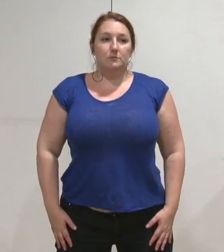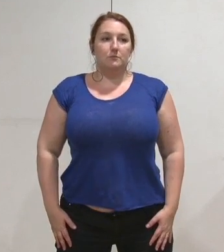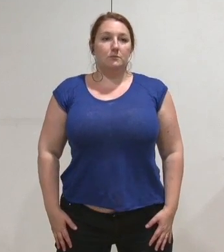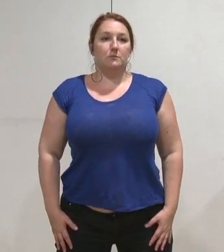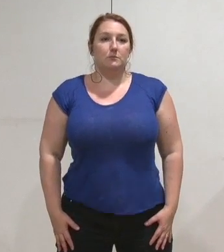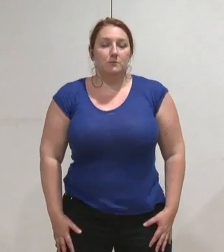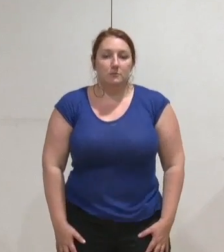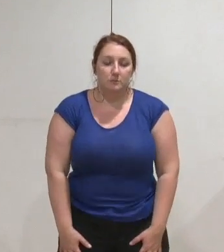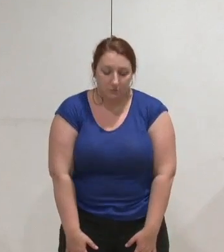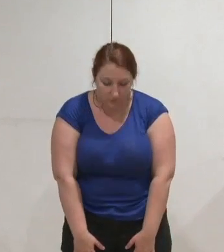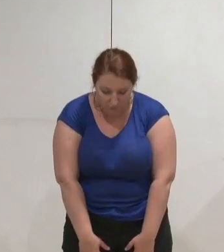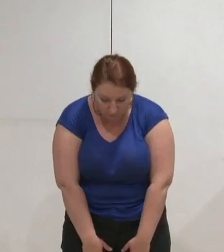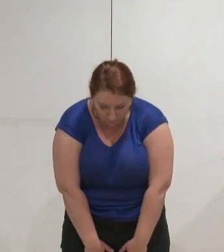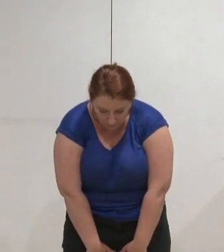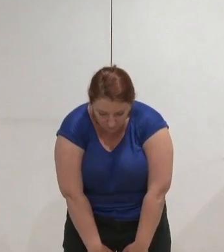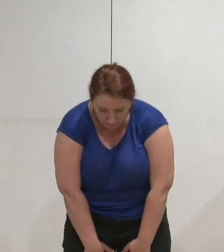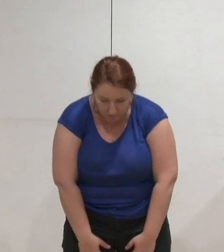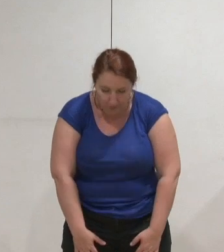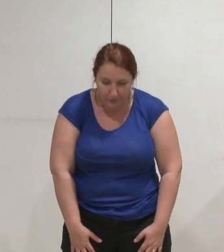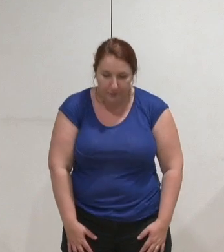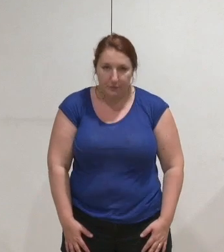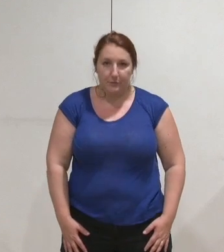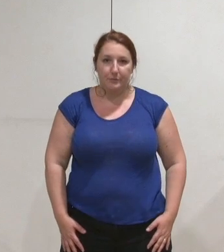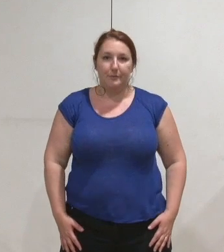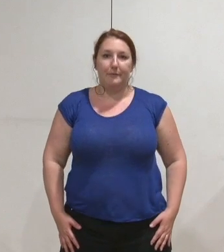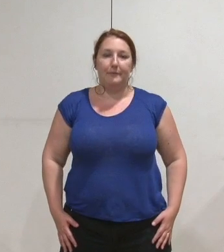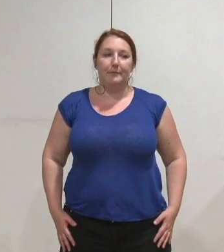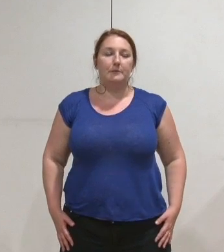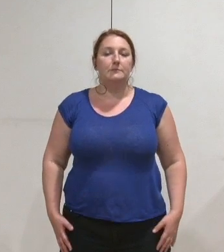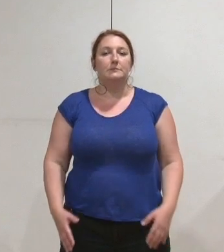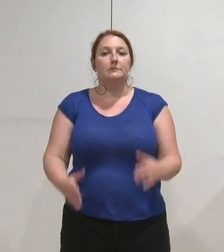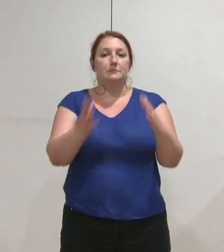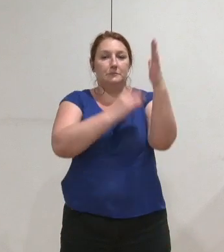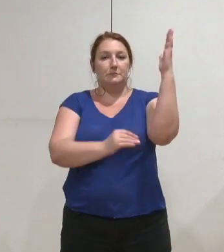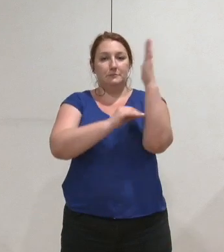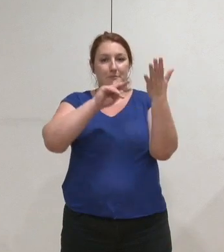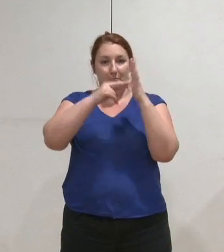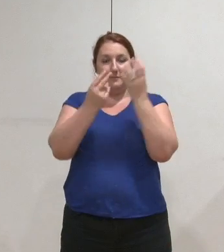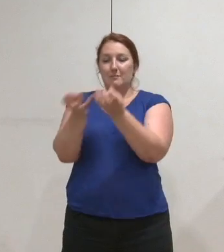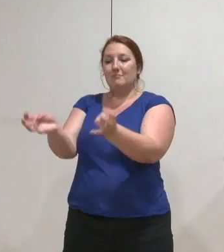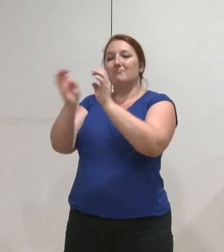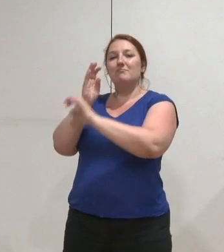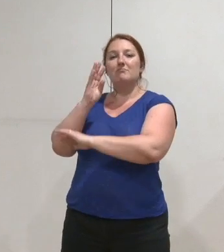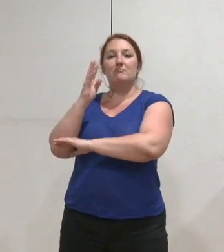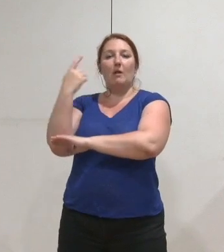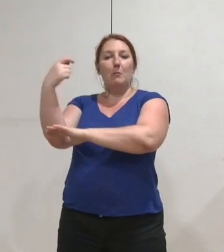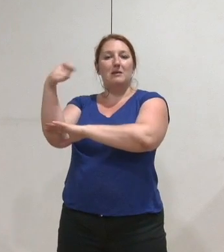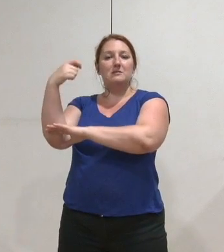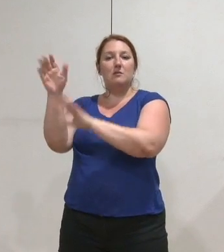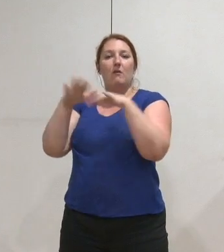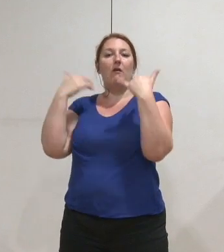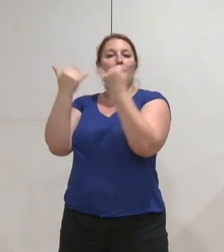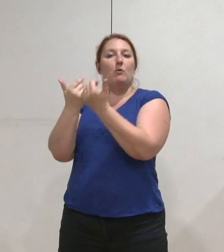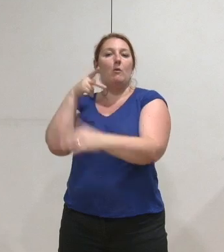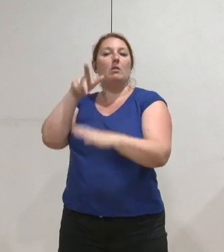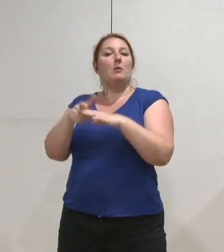qui ont été expliqué en conférence des présidents en début